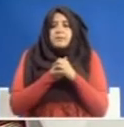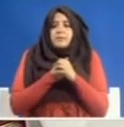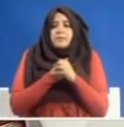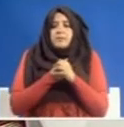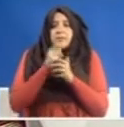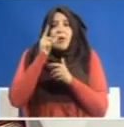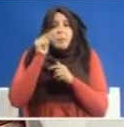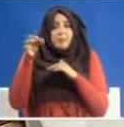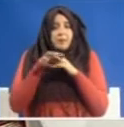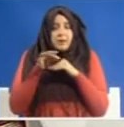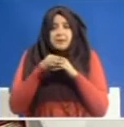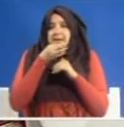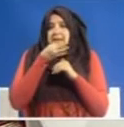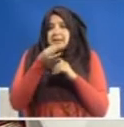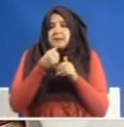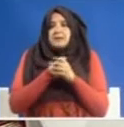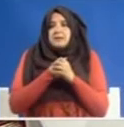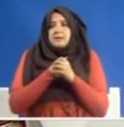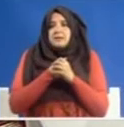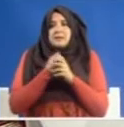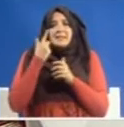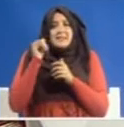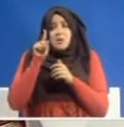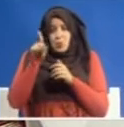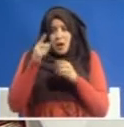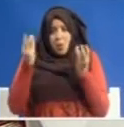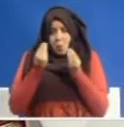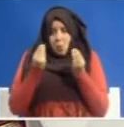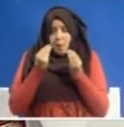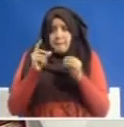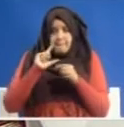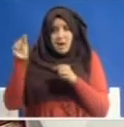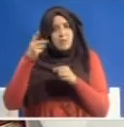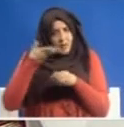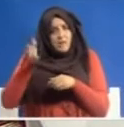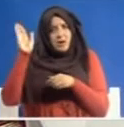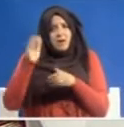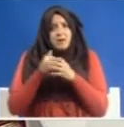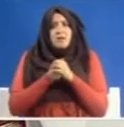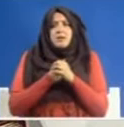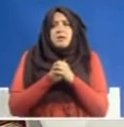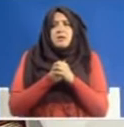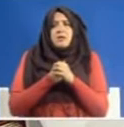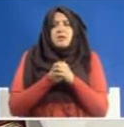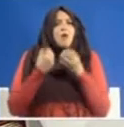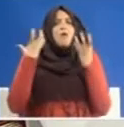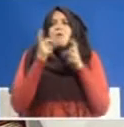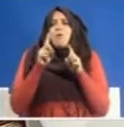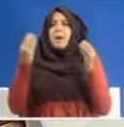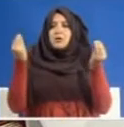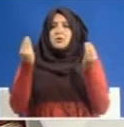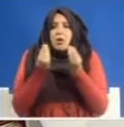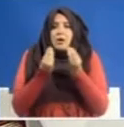لي إن كان عندك إلى أين تذهبي فاذهبين لا يريد الصلح بواسطة بعضنا البعض ولا